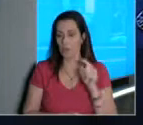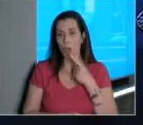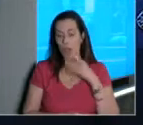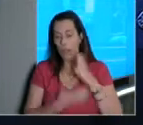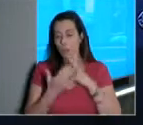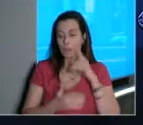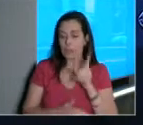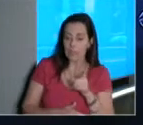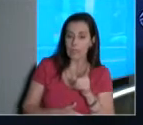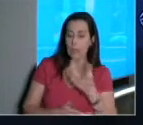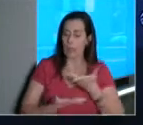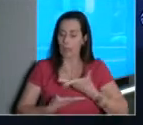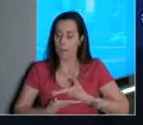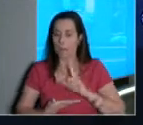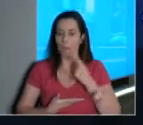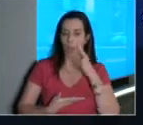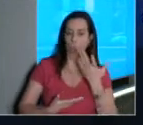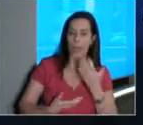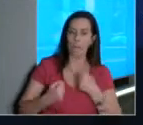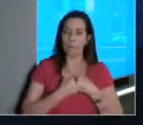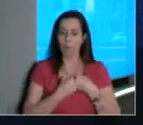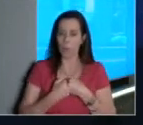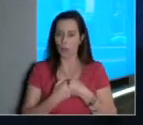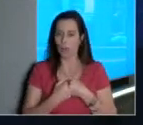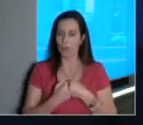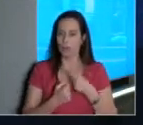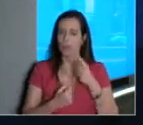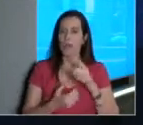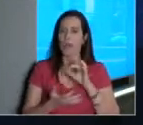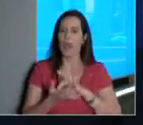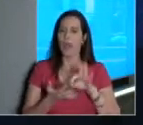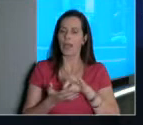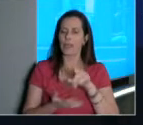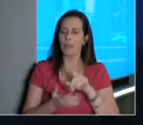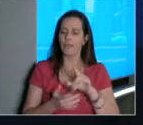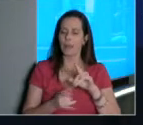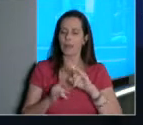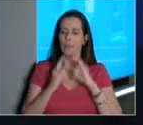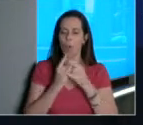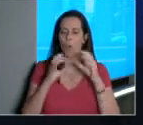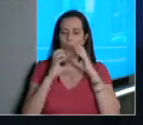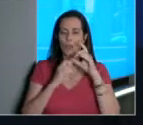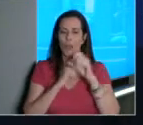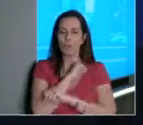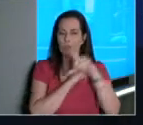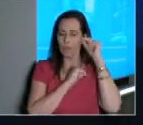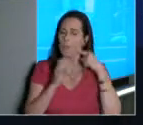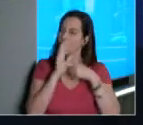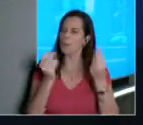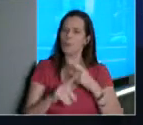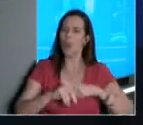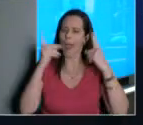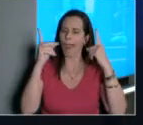אומרים, צריך לקלוט אותם, צריך לראות איך מתמודדים איתם. כתבה הזאת של מאי מנשה מהחוג לתקשורת באוניברסיטת תל אביב מציגה פן